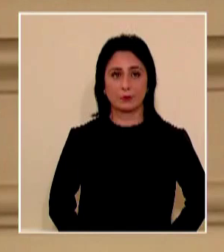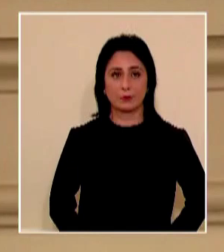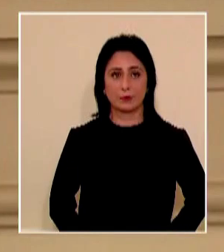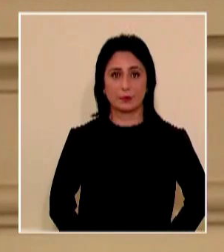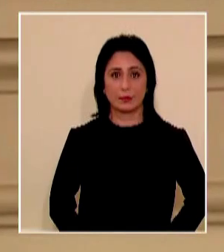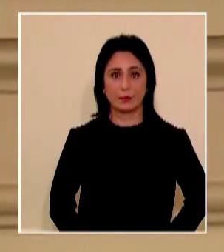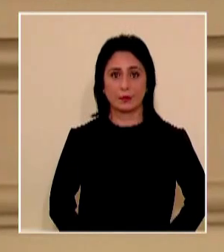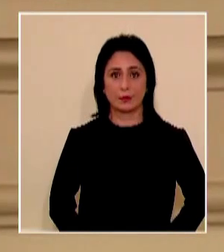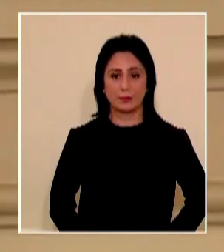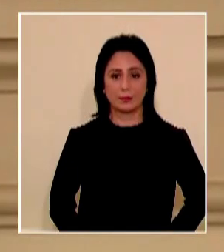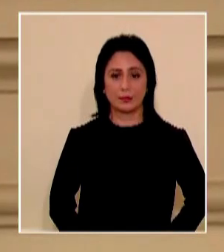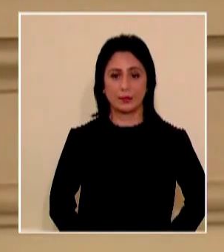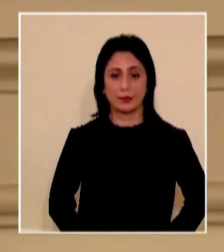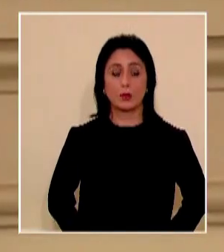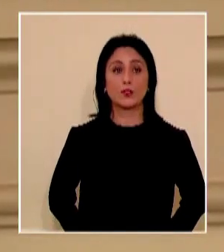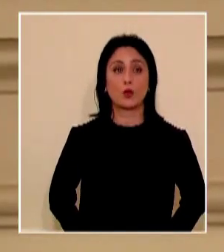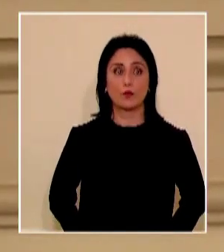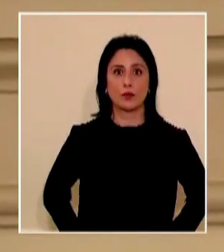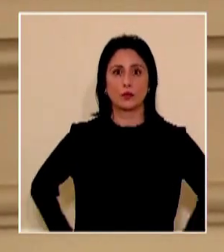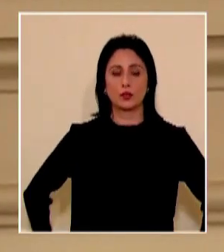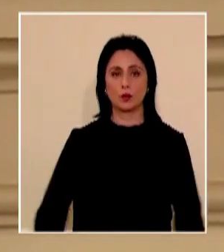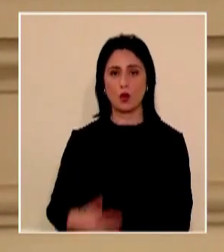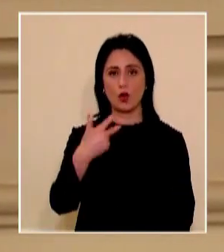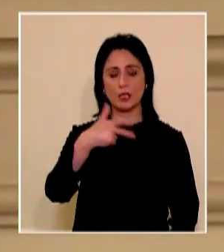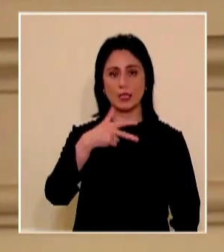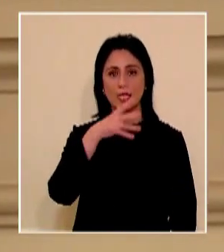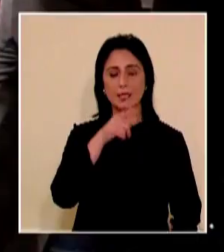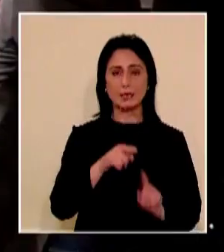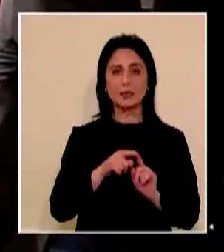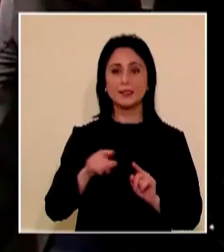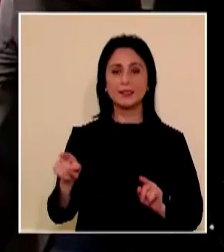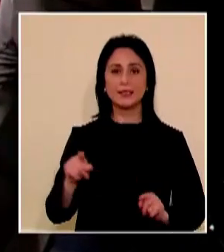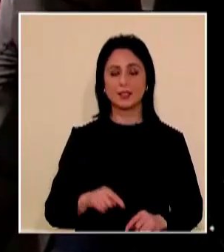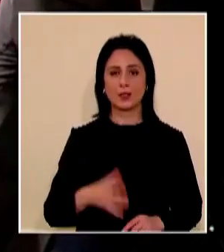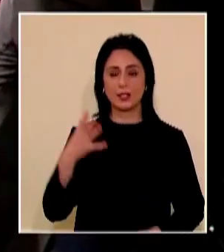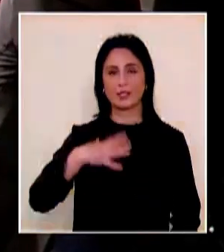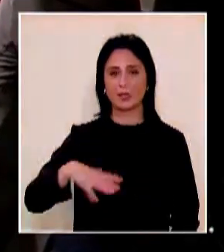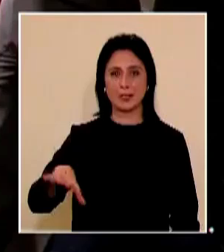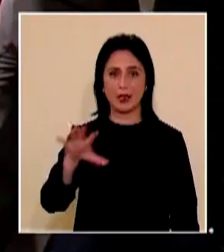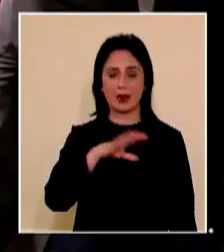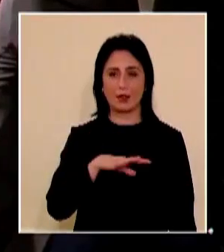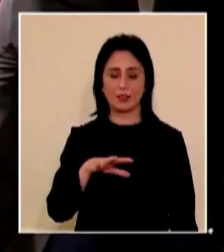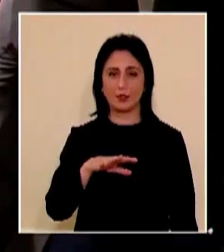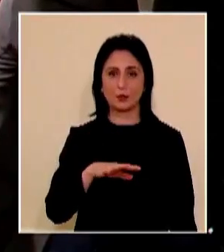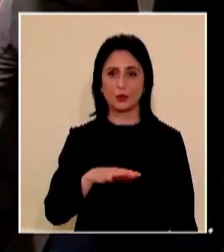i 30 lat od czasu wyrwania się Gruzji spod